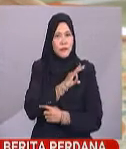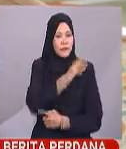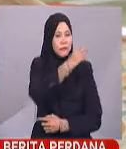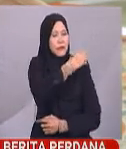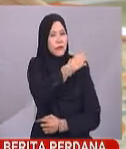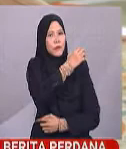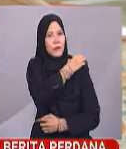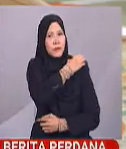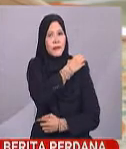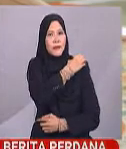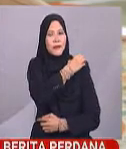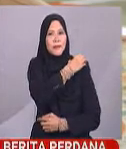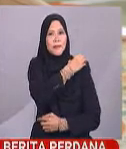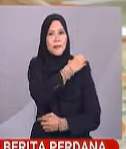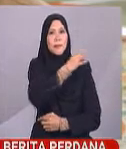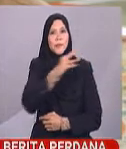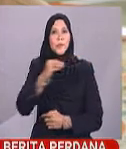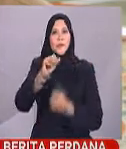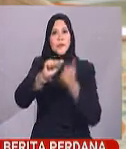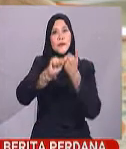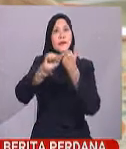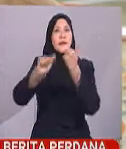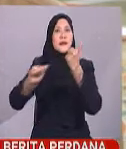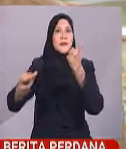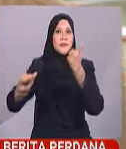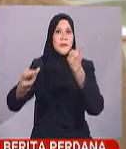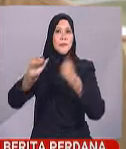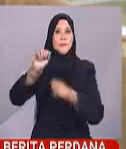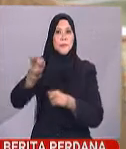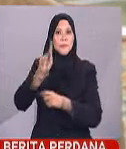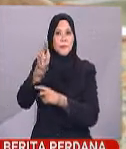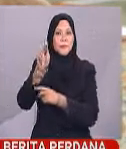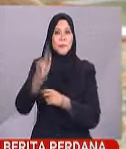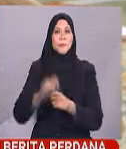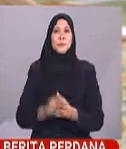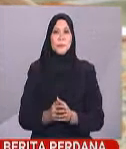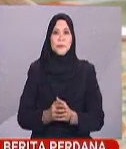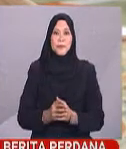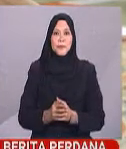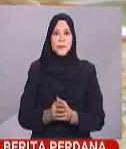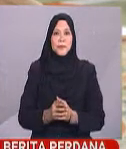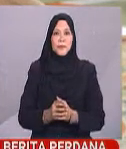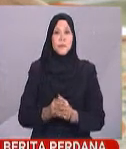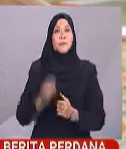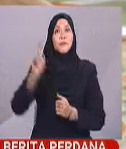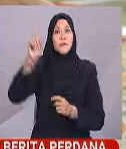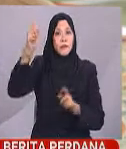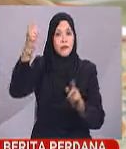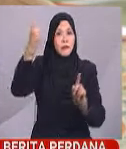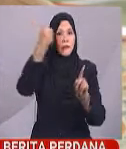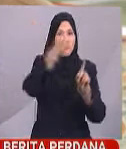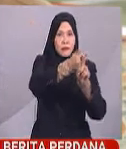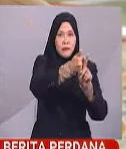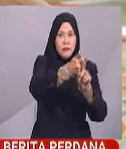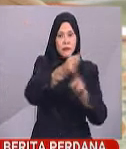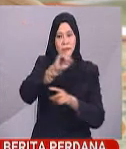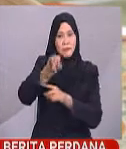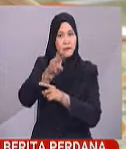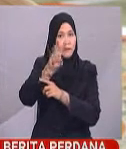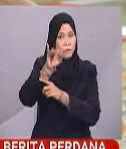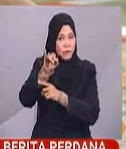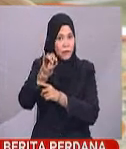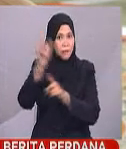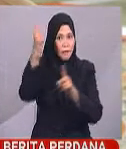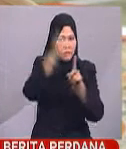juga AJK, ahli jawatan kuasa. Dan seperti diarahkan oleh pihak Jawi, kita juga